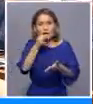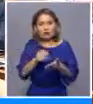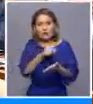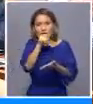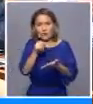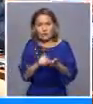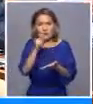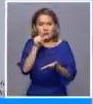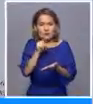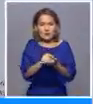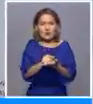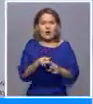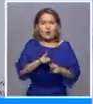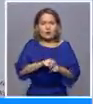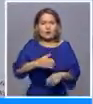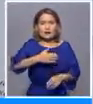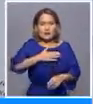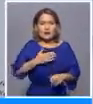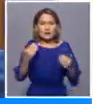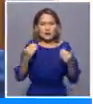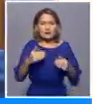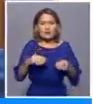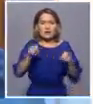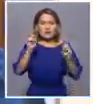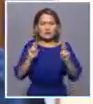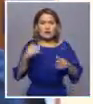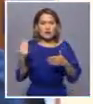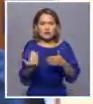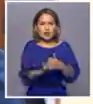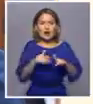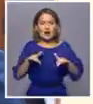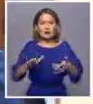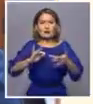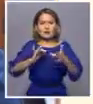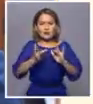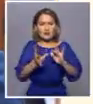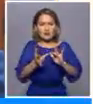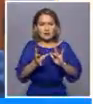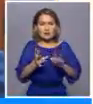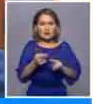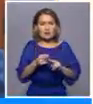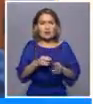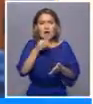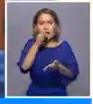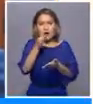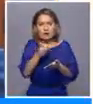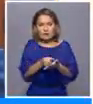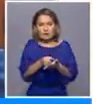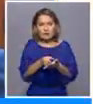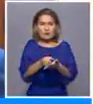ортақ анық ақпарат осындай жағдайлар болмас үшін керек. Енді қазір экономика мәселесі бар, саясат мәселесі бар, қауіпсіздік мәселесі